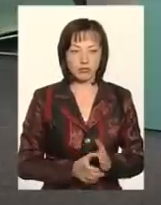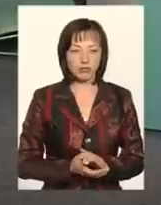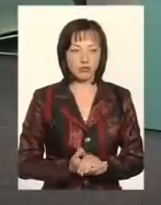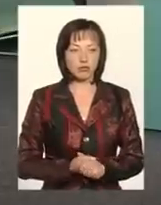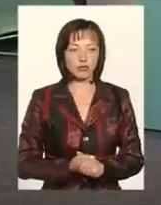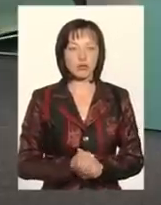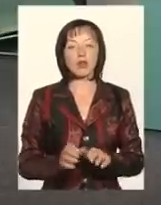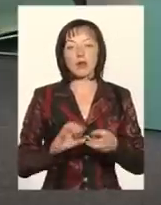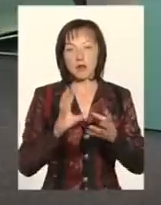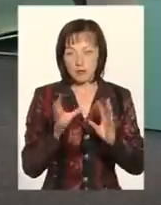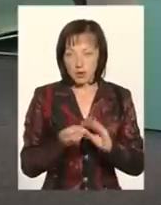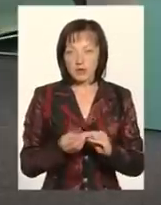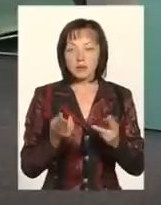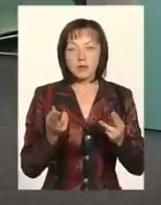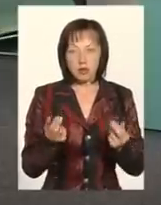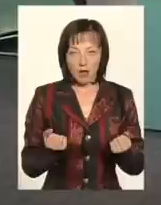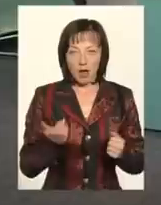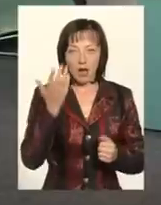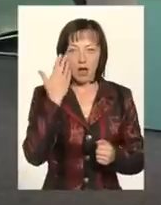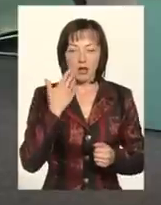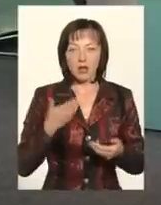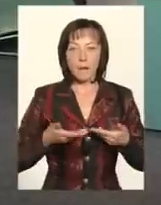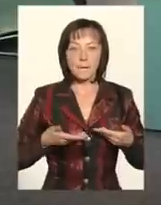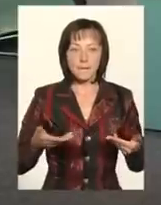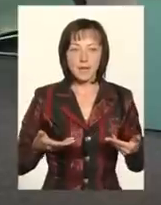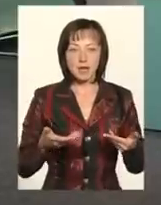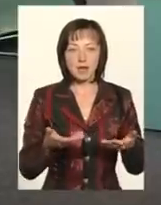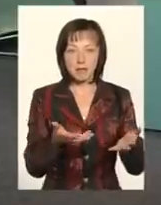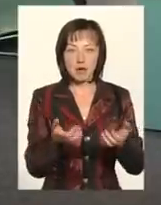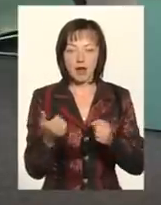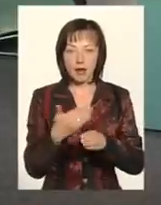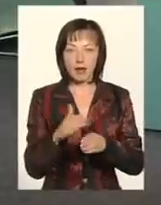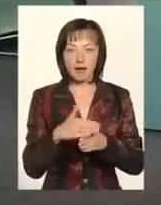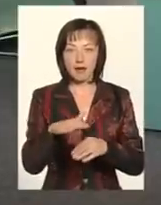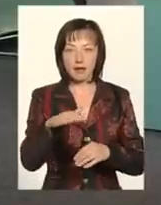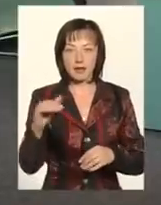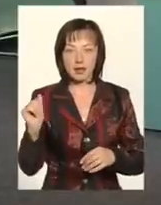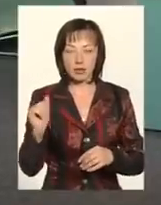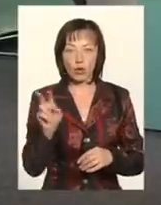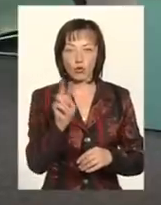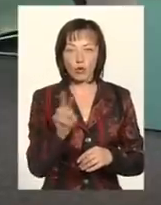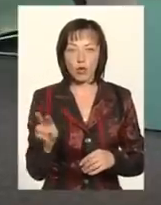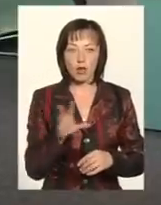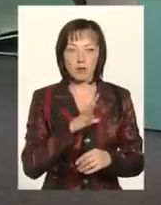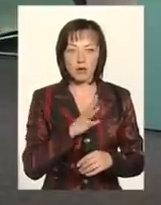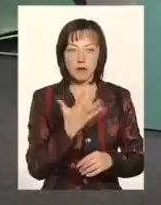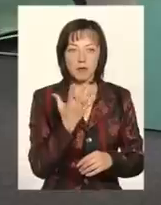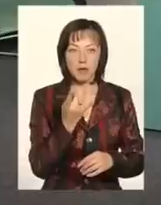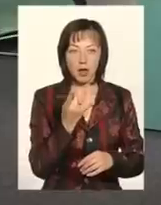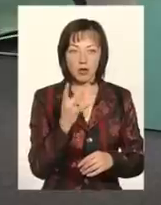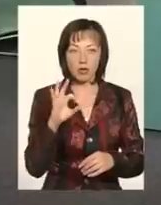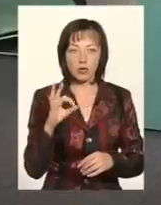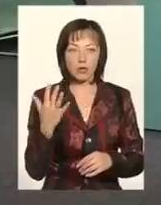в принципе да Дело в том что когда мы брали свои кредиты это доллар был 505